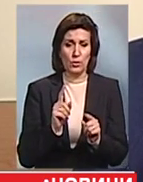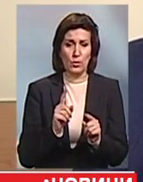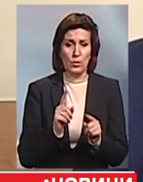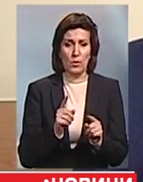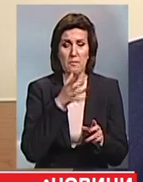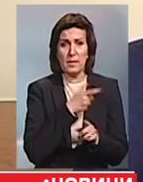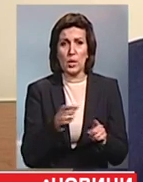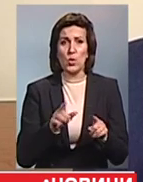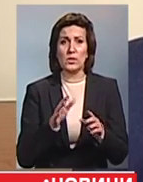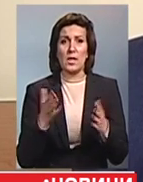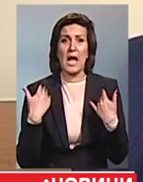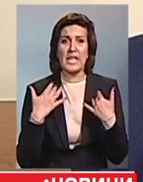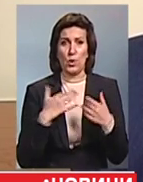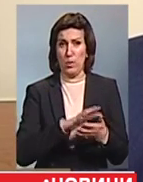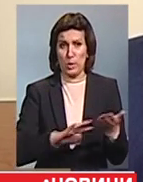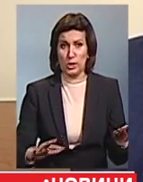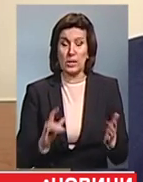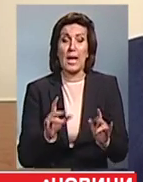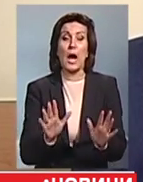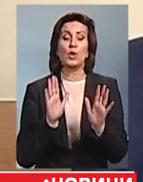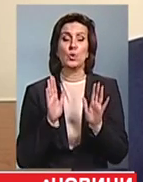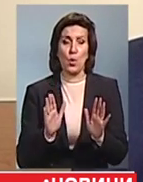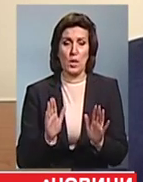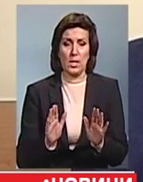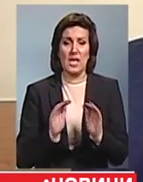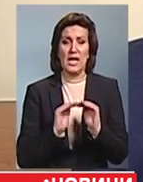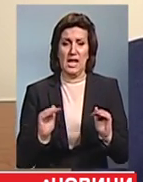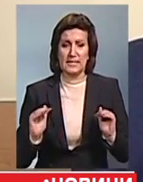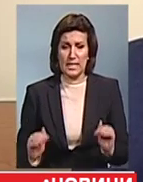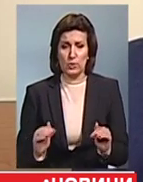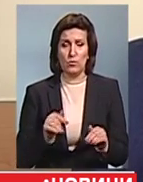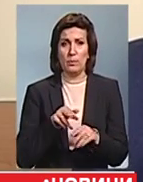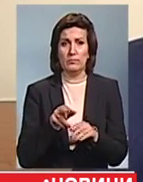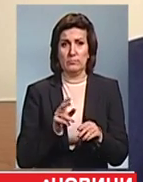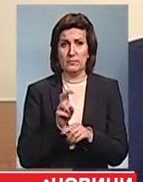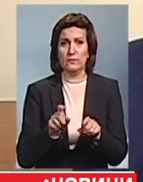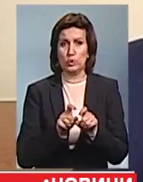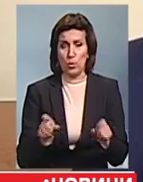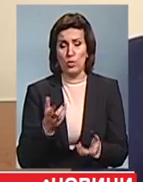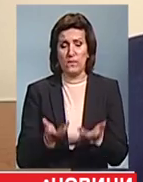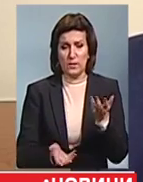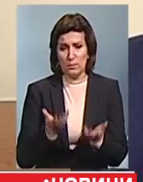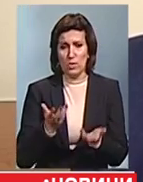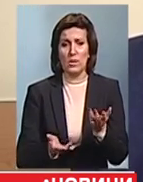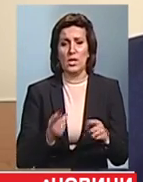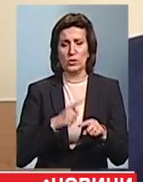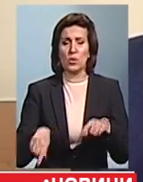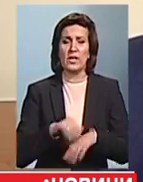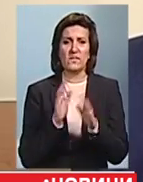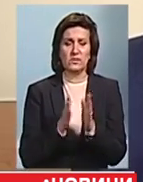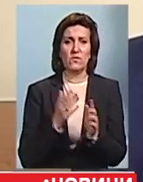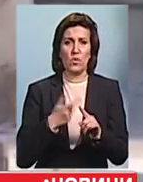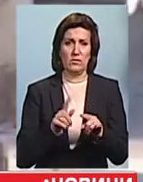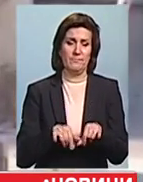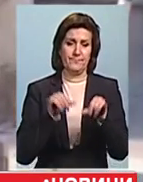дитячих канікул продовжується. Як тільки діти прийдуть в школу, видимо, скоріше всього,